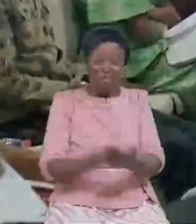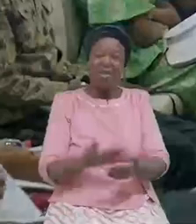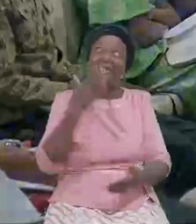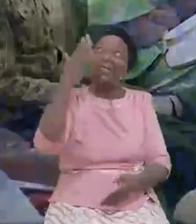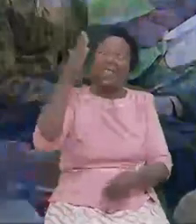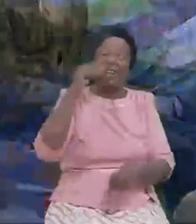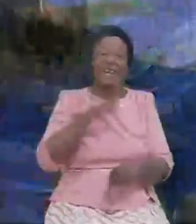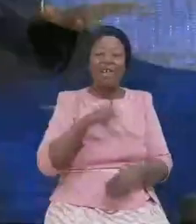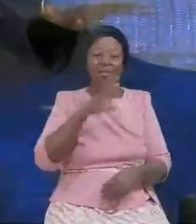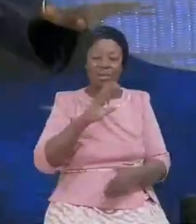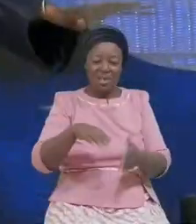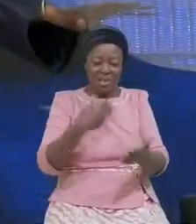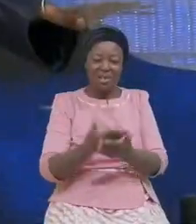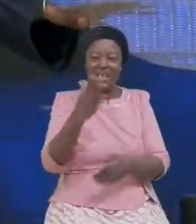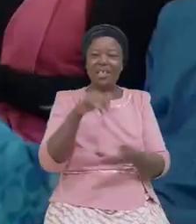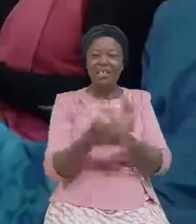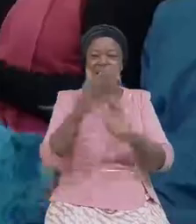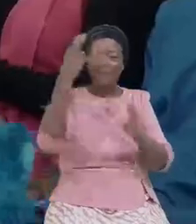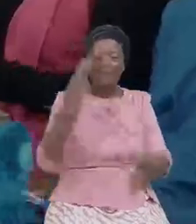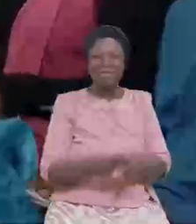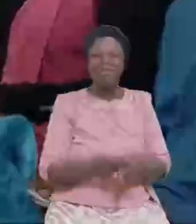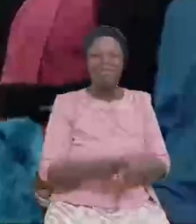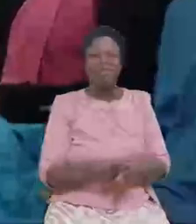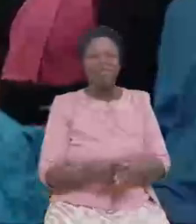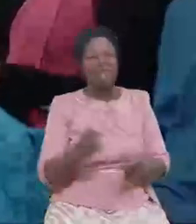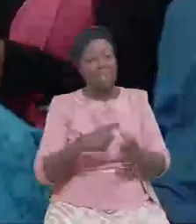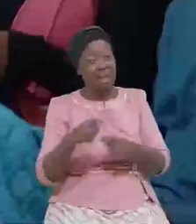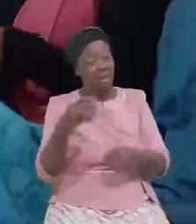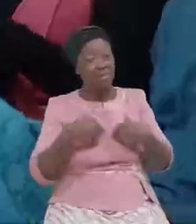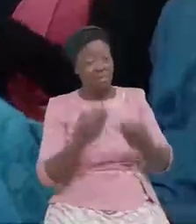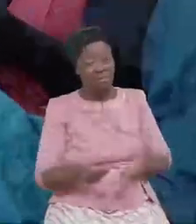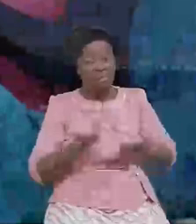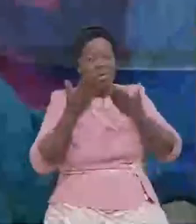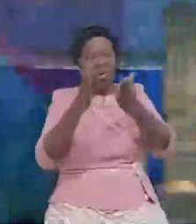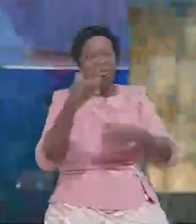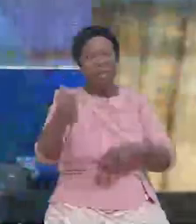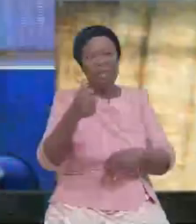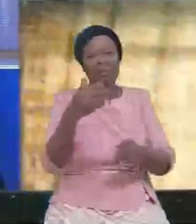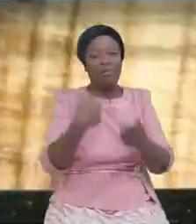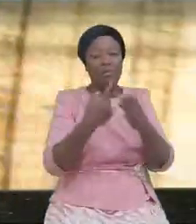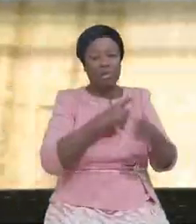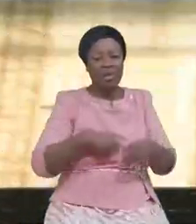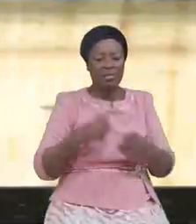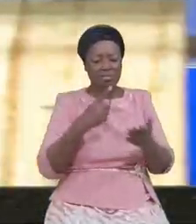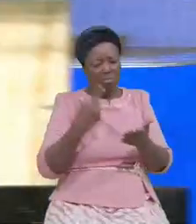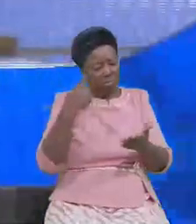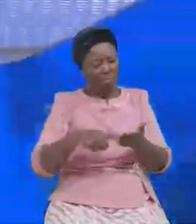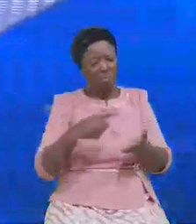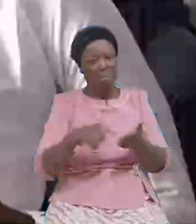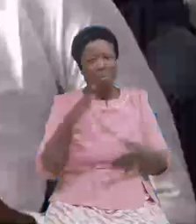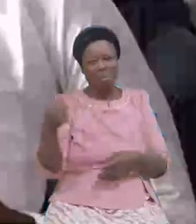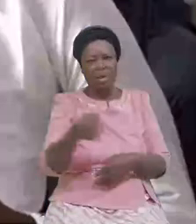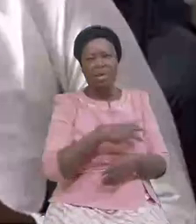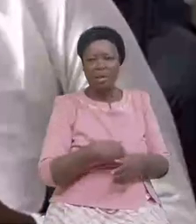au nom de Jésus. Vous devez vous présenter devant le Seigneur et regarder votre vie. Est-ce que vous êtes